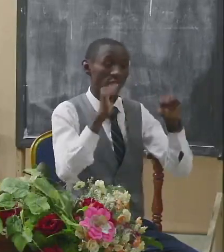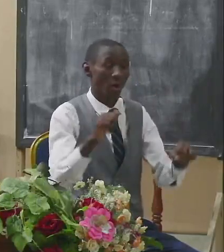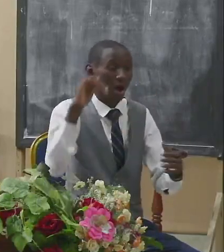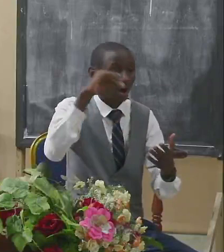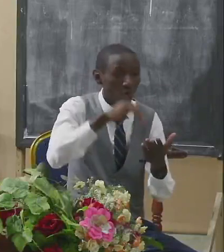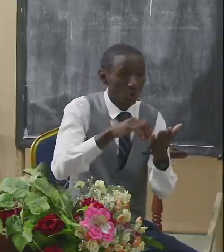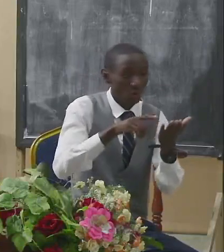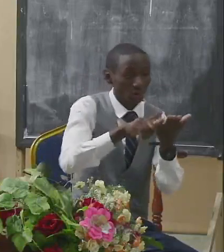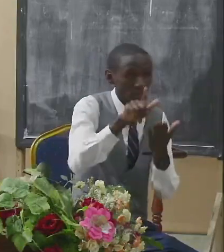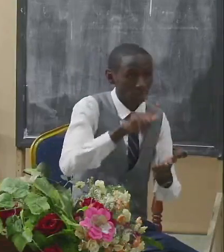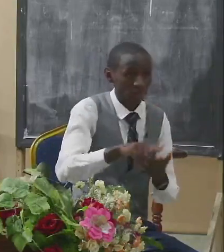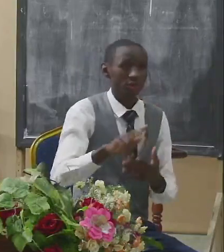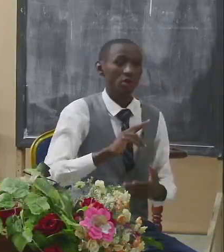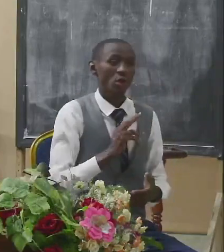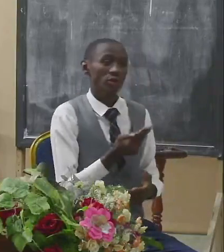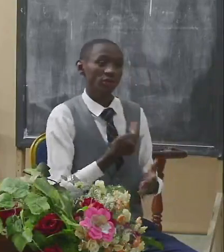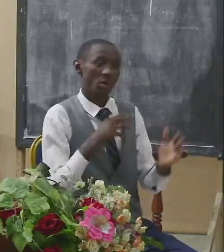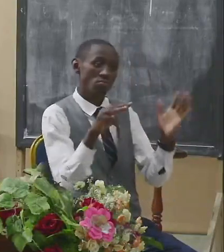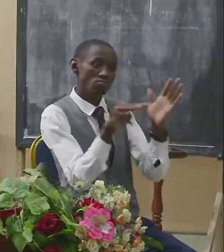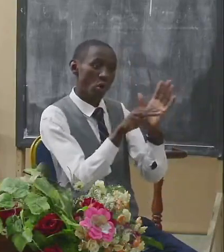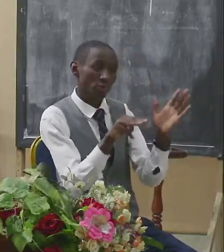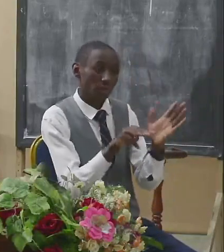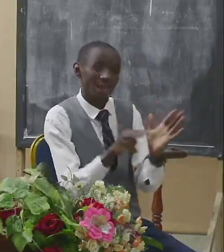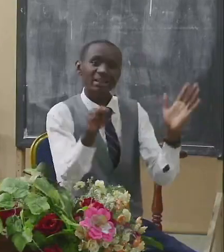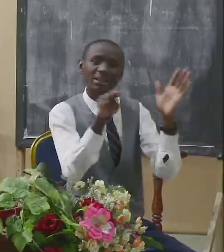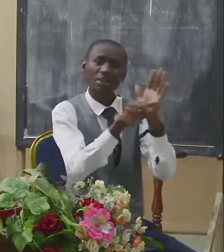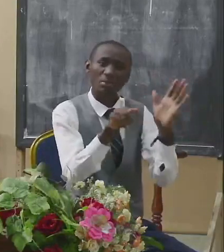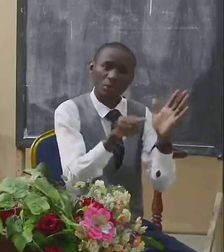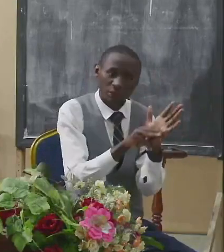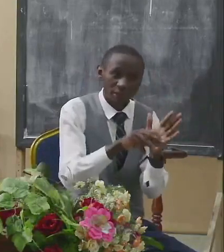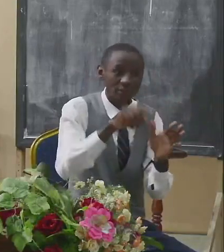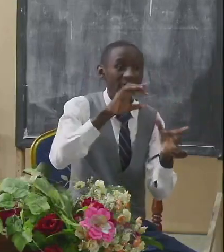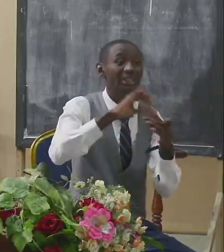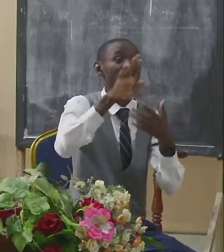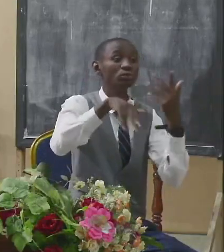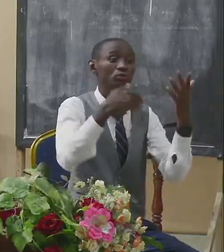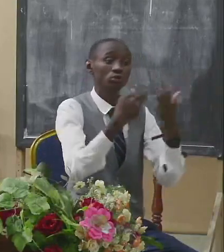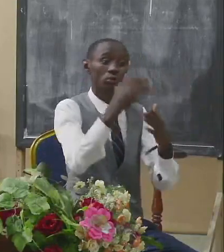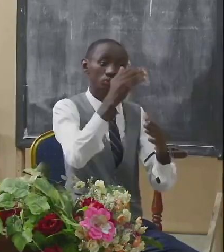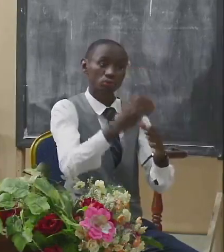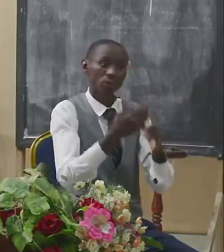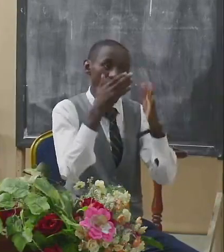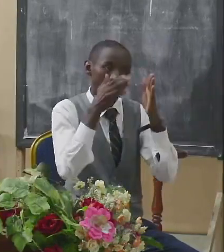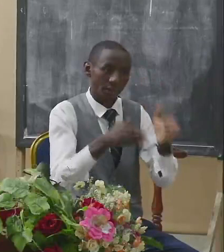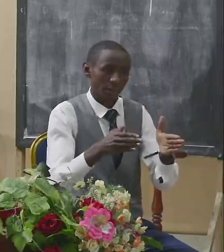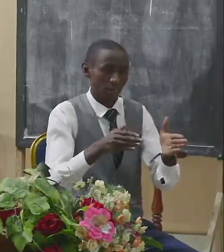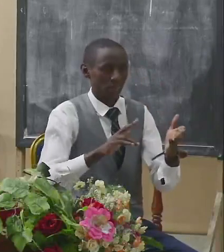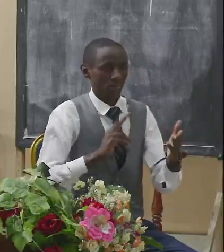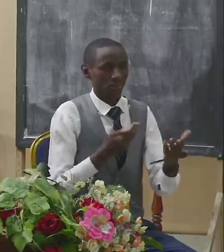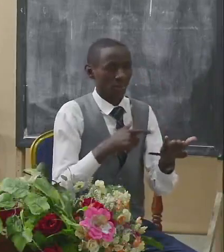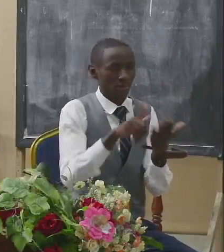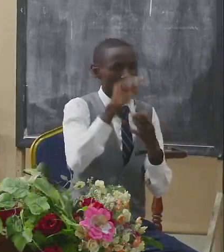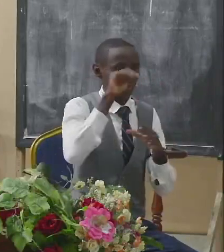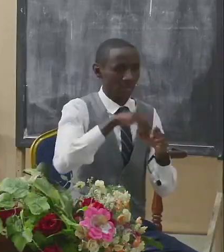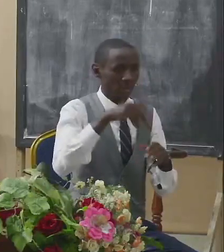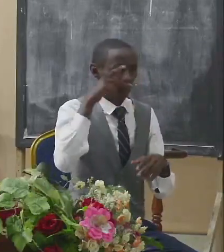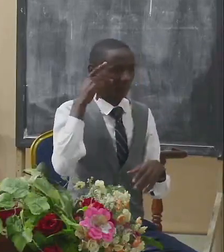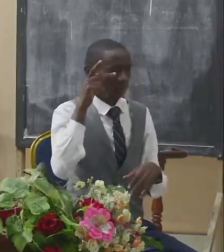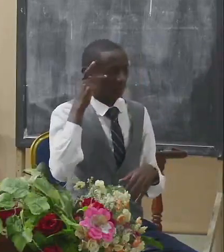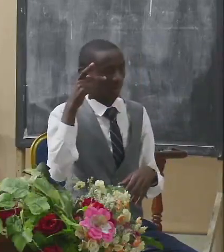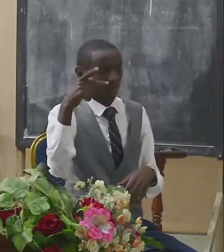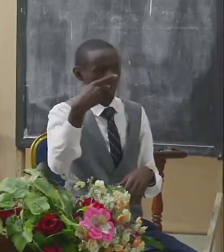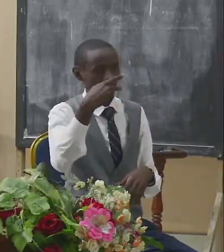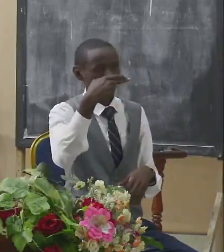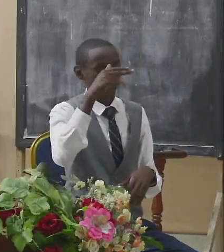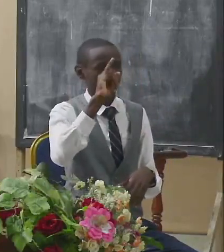modèle. Na tunaweza kusoma vile vile le modèle de tout croyant. Kielelezo ya kila muamini. On va lire ça dans Philippiens. Tutaisoma katika wa Philippi.